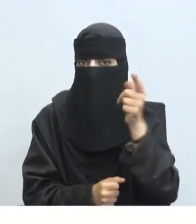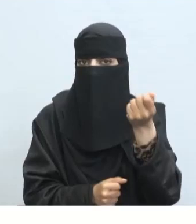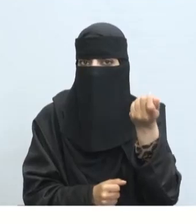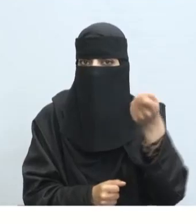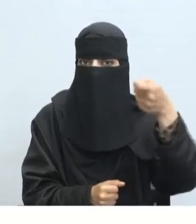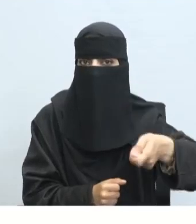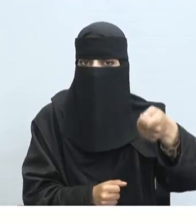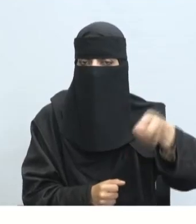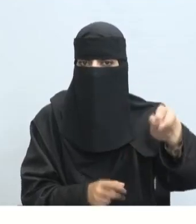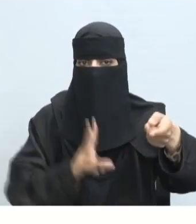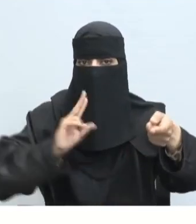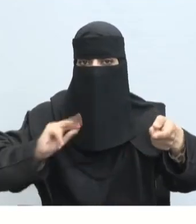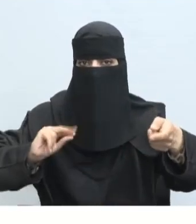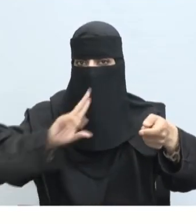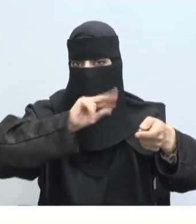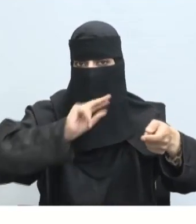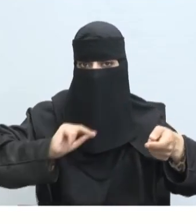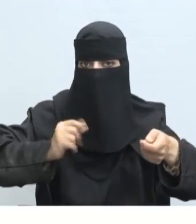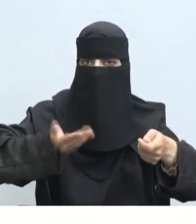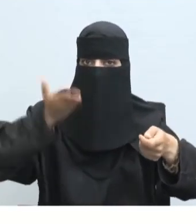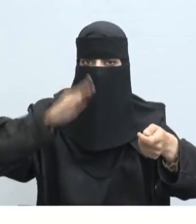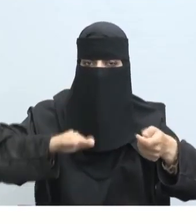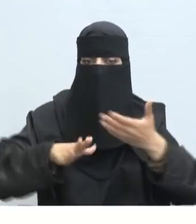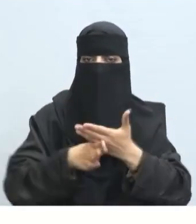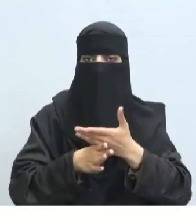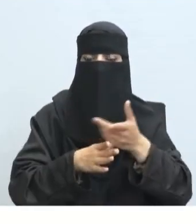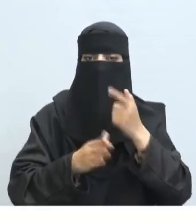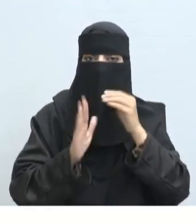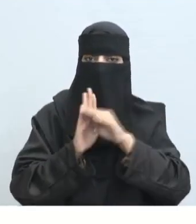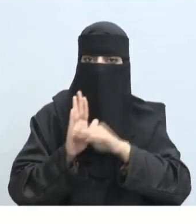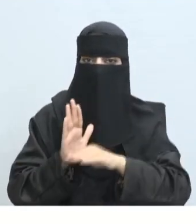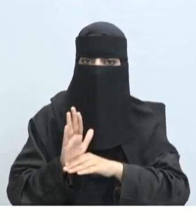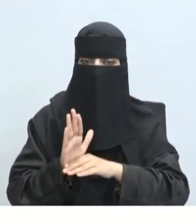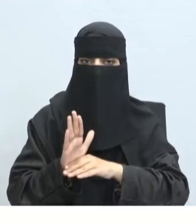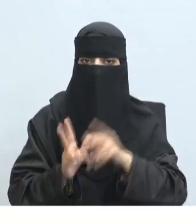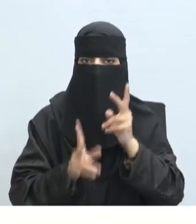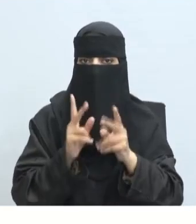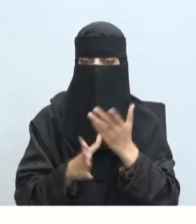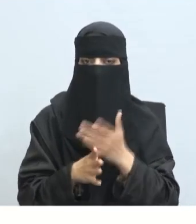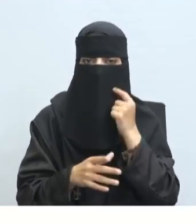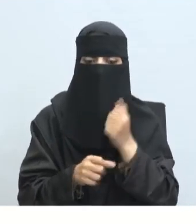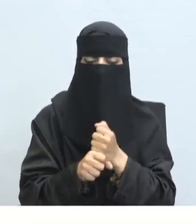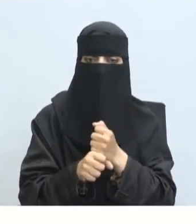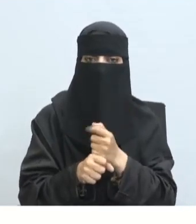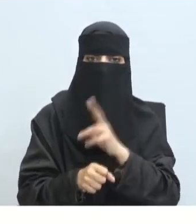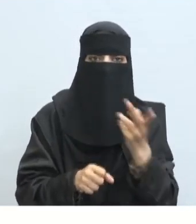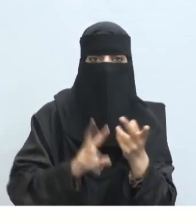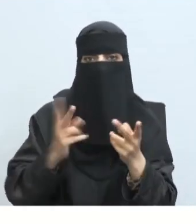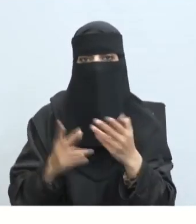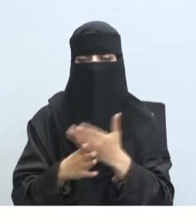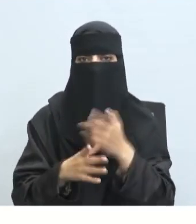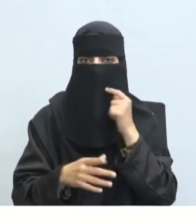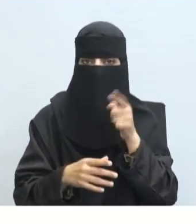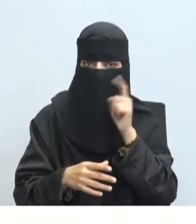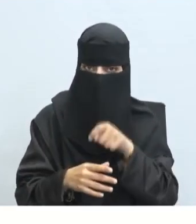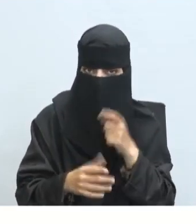ولا يكون فقط مثلا ان نحدد الاسعار وفقا لفعاليات الاخرى قد يكون لدينا فعاليه مختلفه ولكن